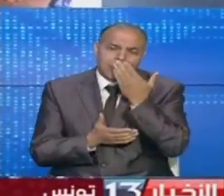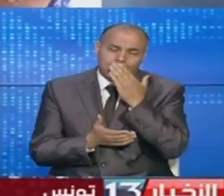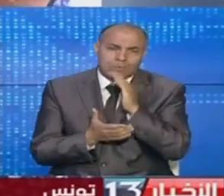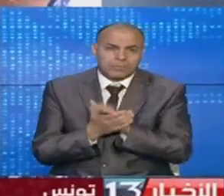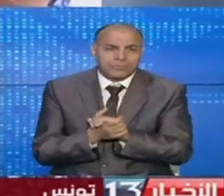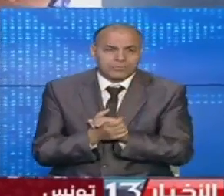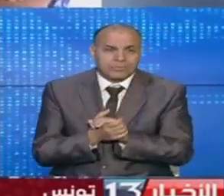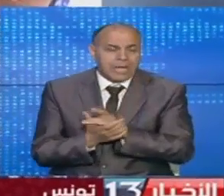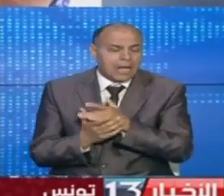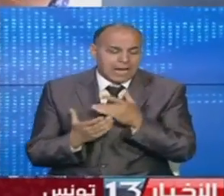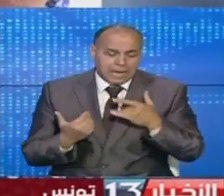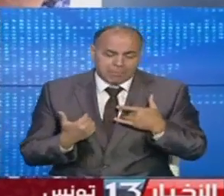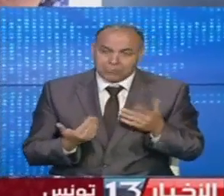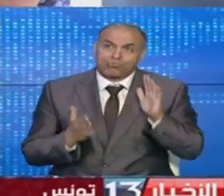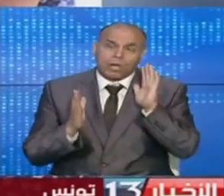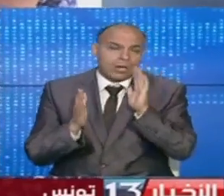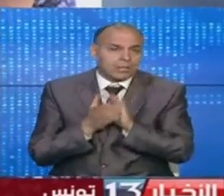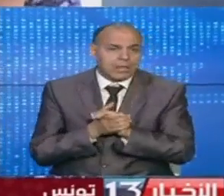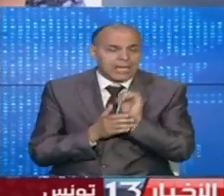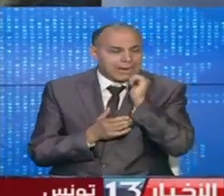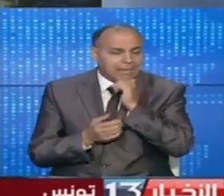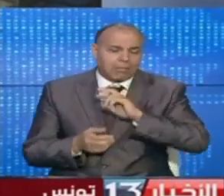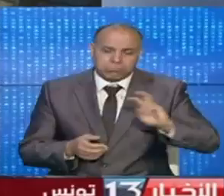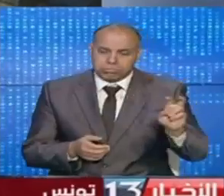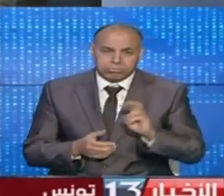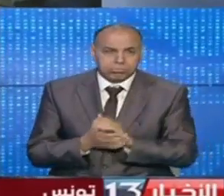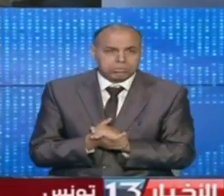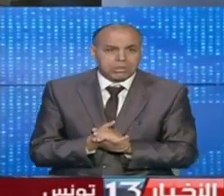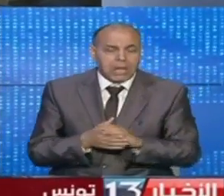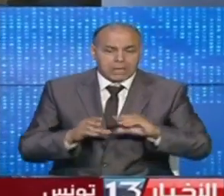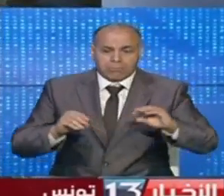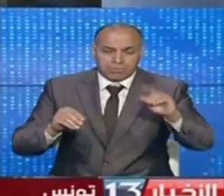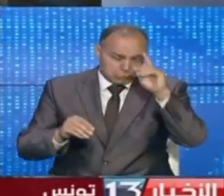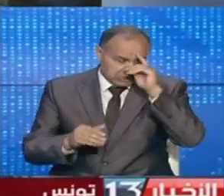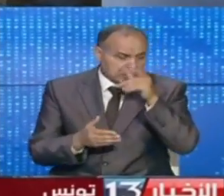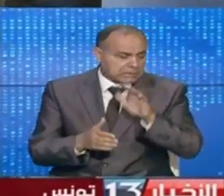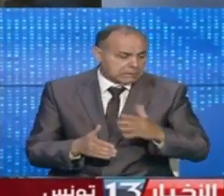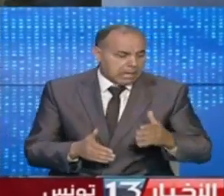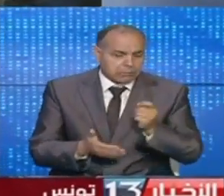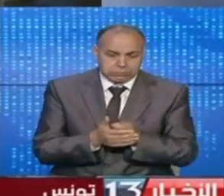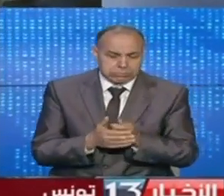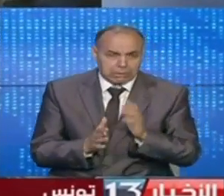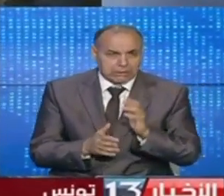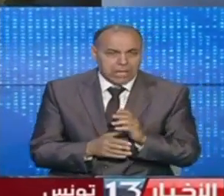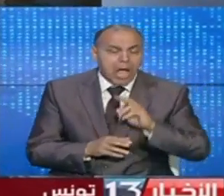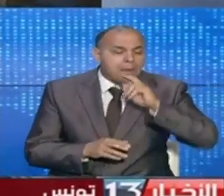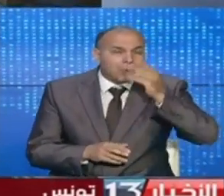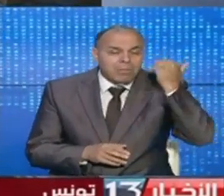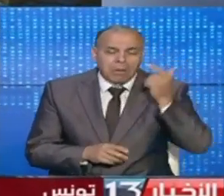لله. عطينا لباس بركة الصحة، لباس العيد يمشي ويجي. بالنسبة للدبش قاعدوا كان الصغار يشريولهم، مش كيما